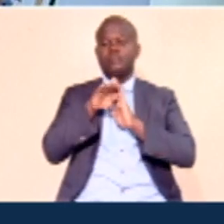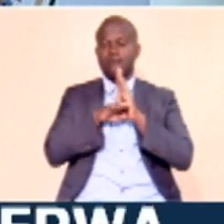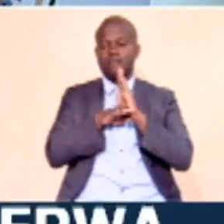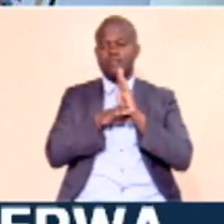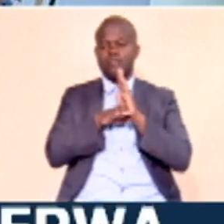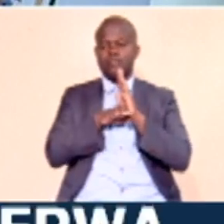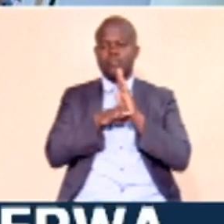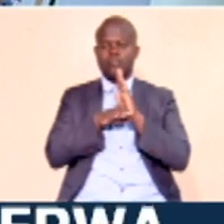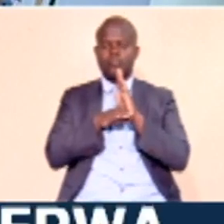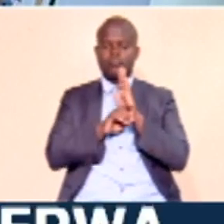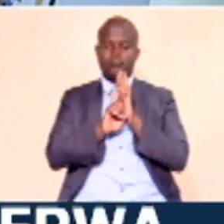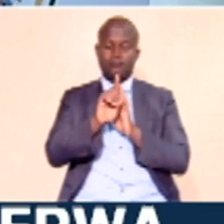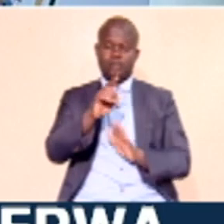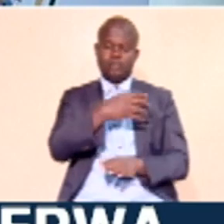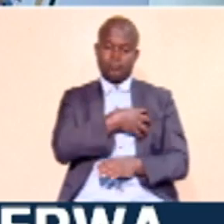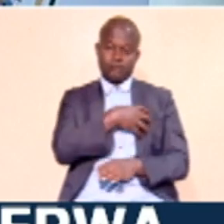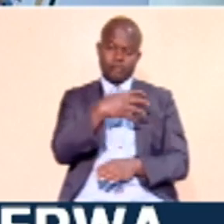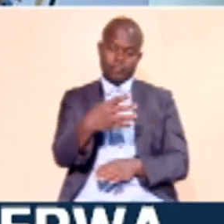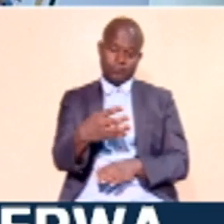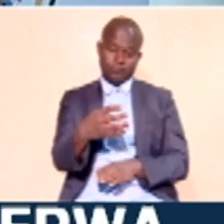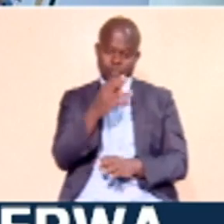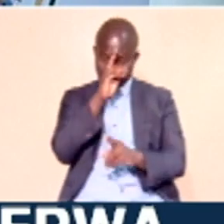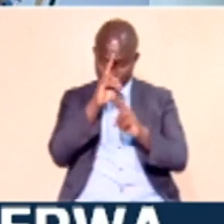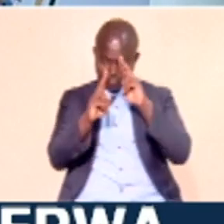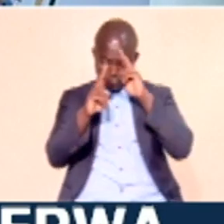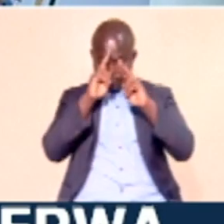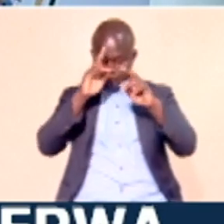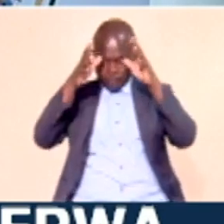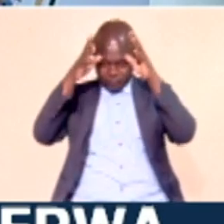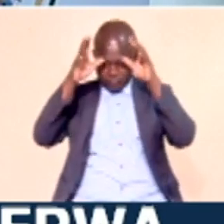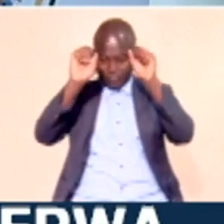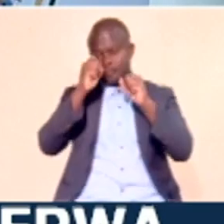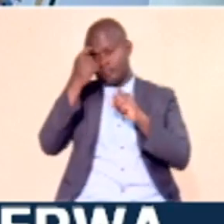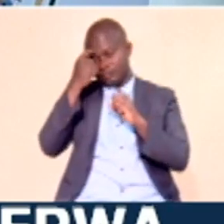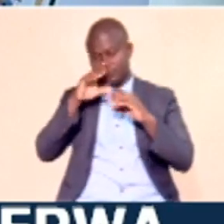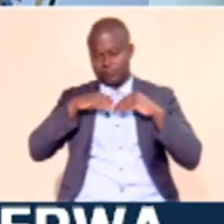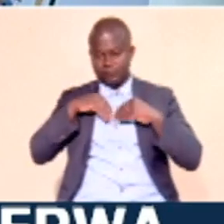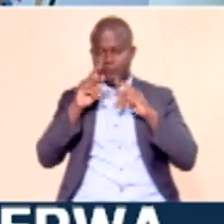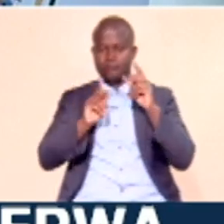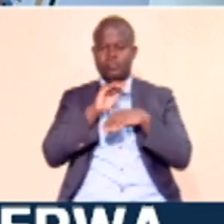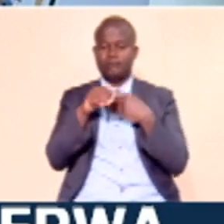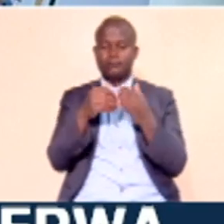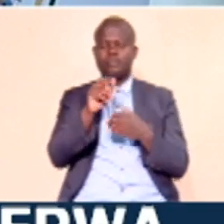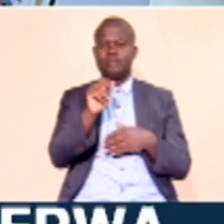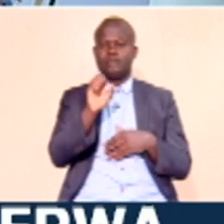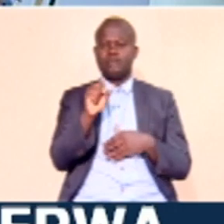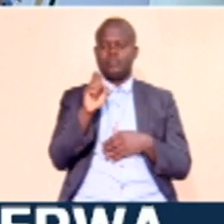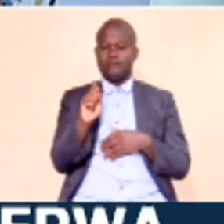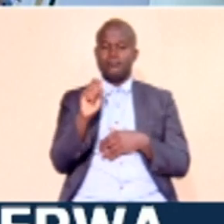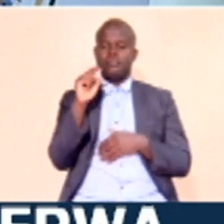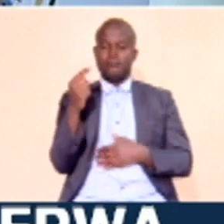gahunda y'iterambere ry'ubukungu nyakubahwa Perezida wa Repubulika yemereye abaturage NST1.